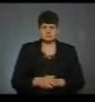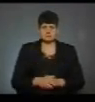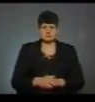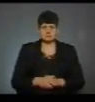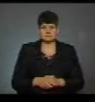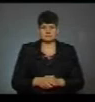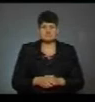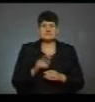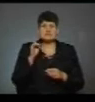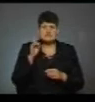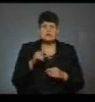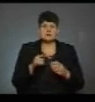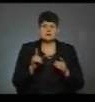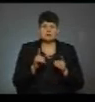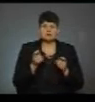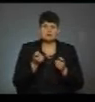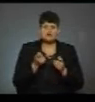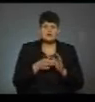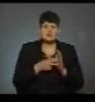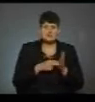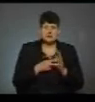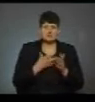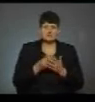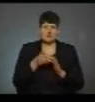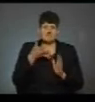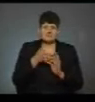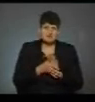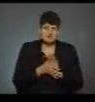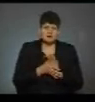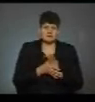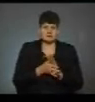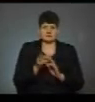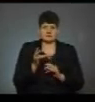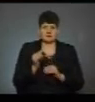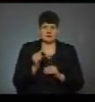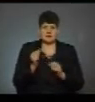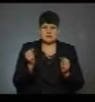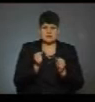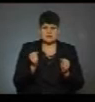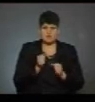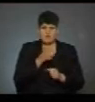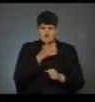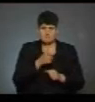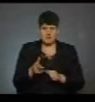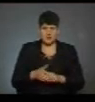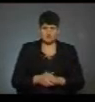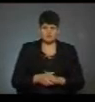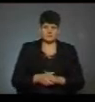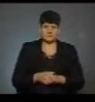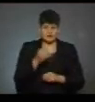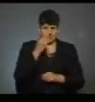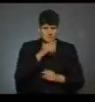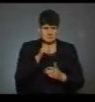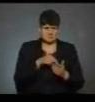ну, знати хоча б, щоб трошки спланувати свої витрати на хоча б на зимовий період. Дякую за